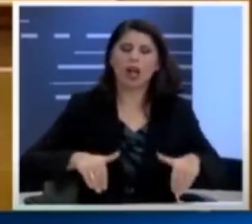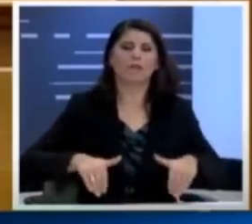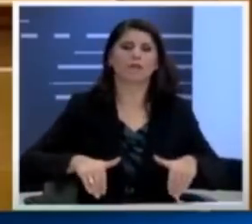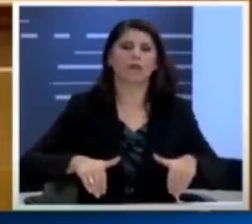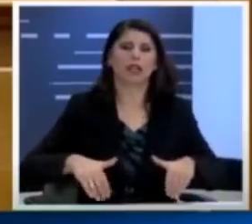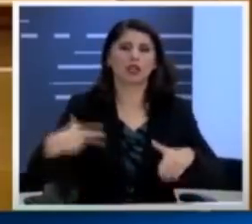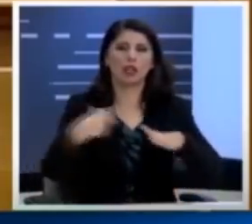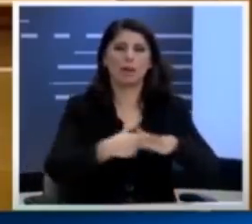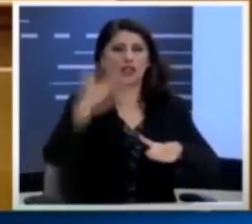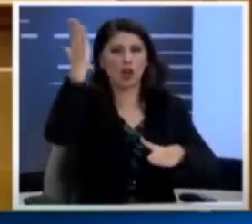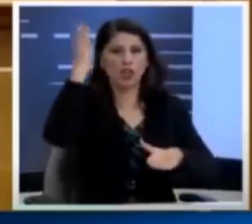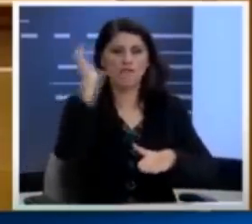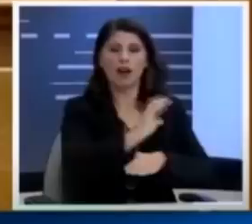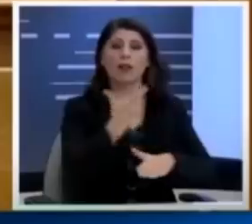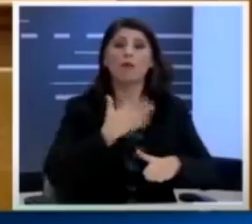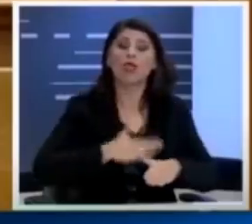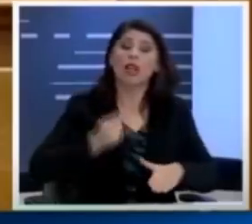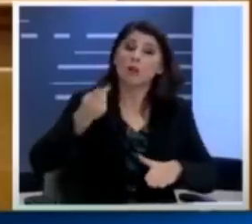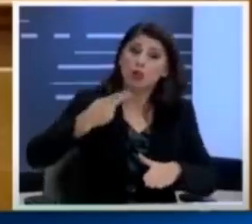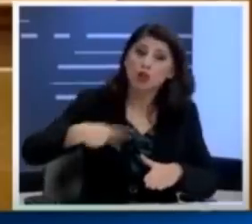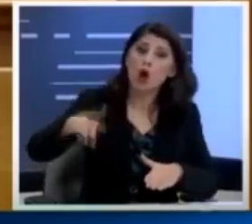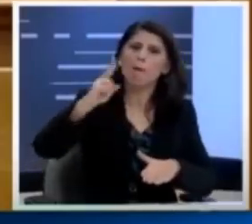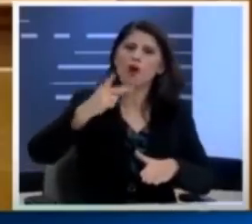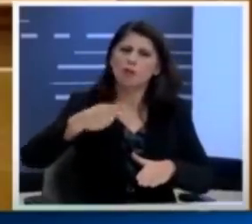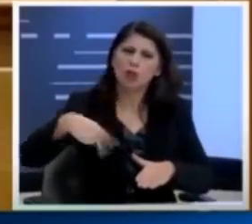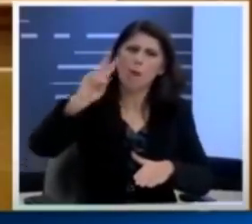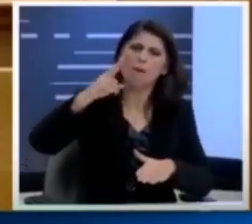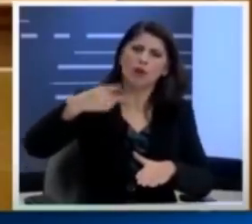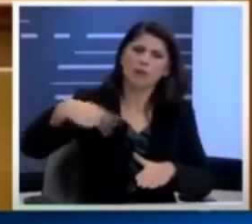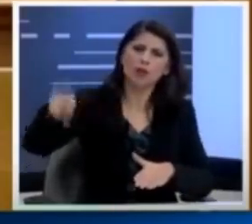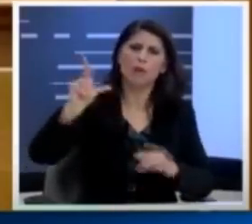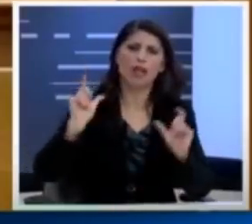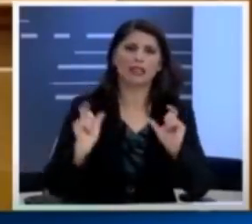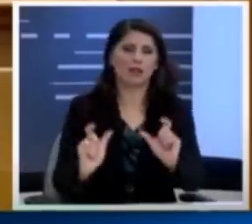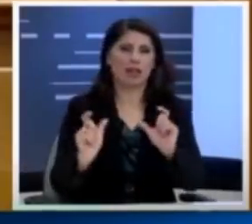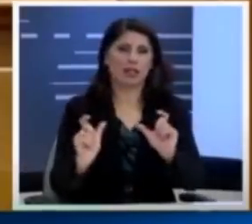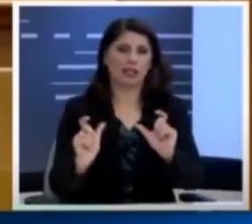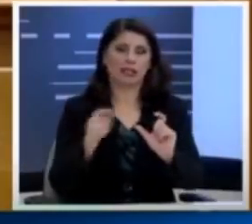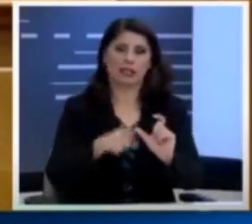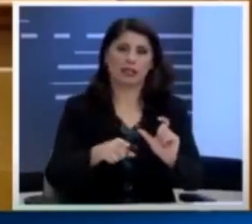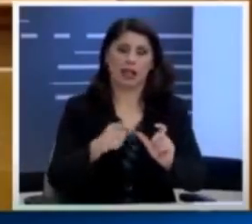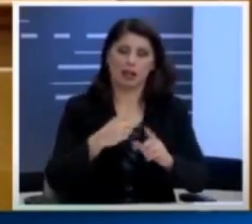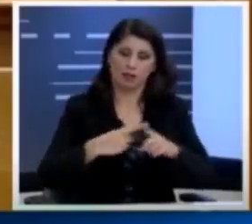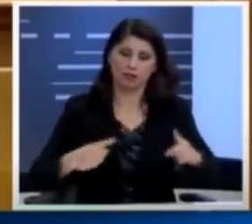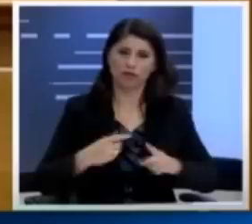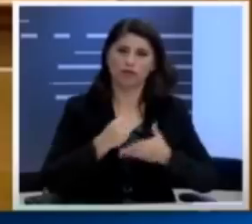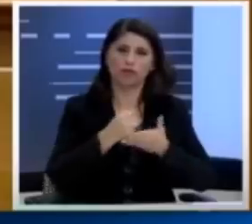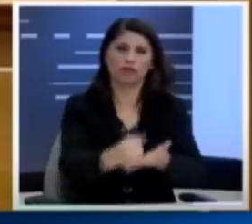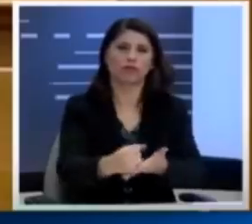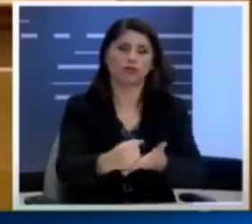κεφάλαιο που θέλει να έχει περισσότερες και όλο περισσότερες εξασφαλίσεις για τη χορήγηση